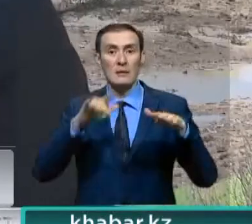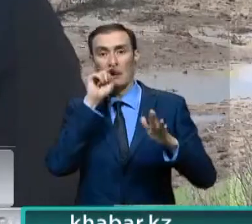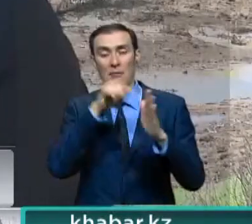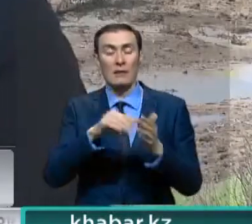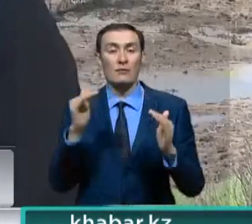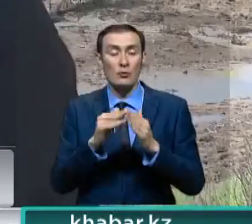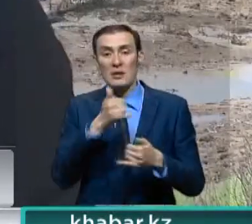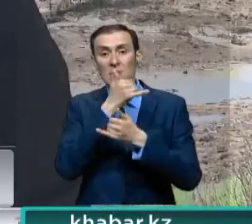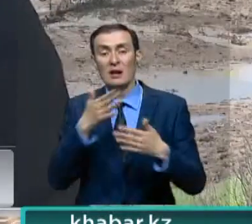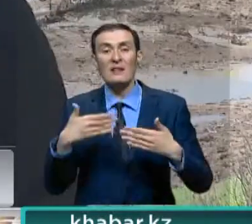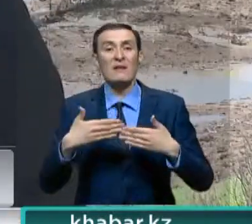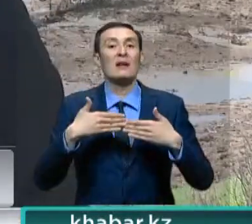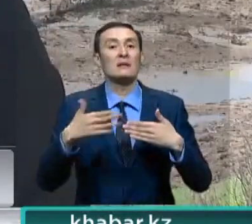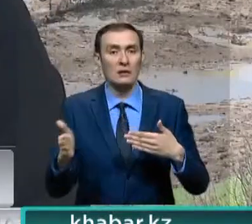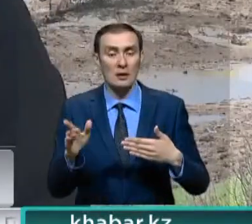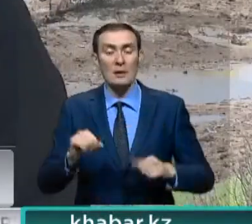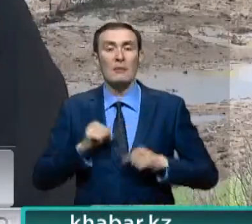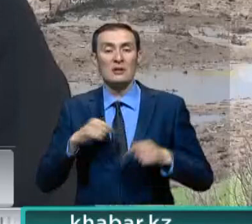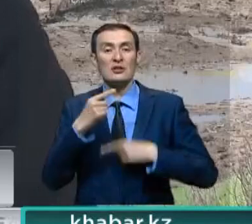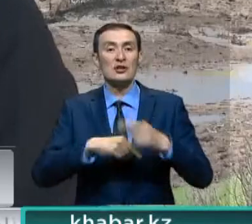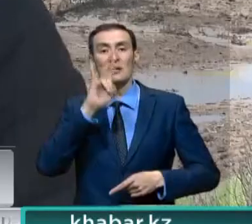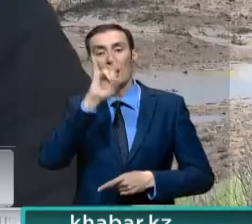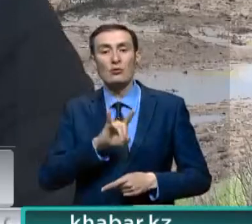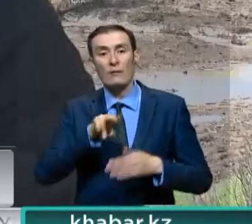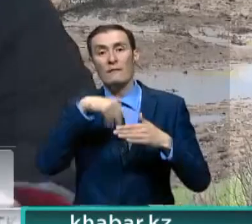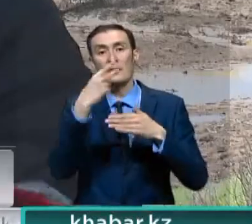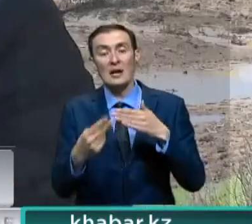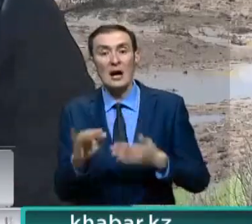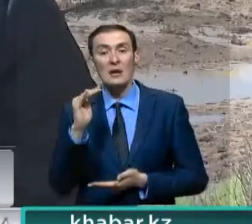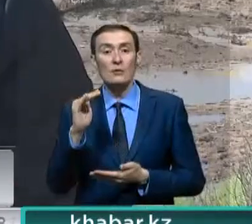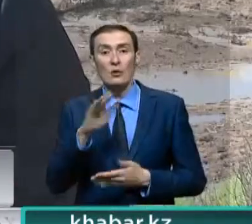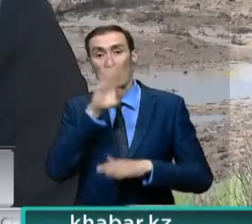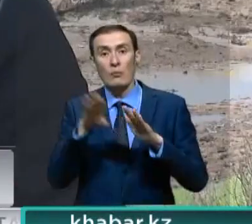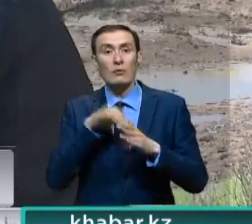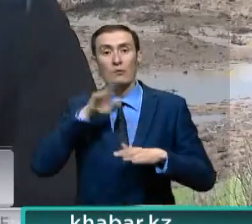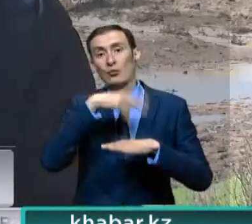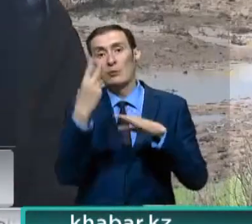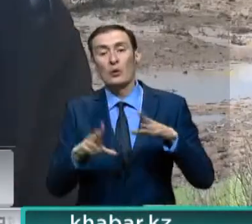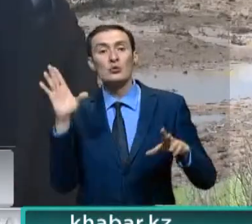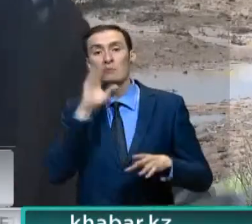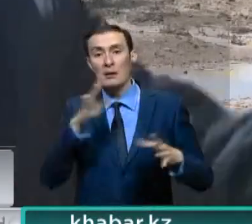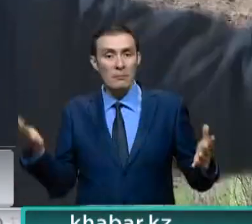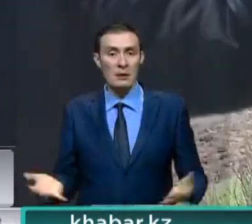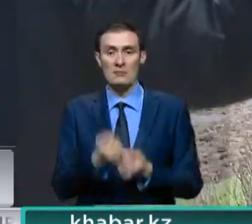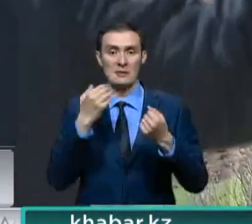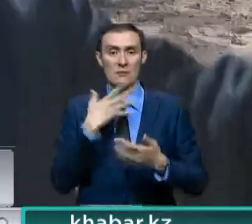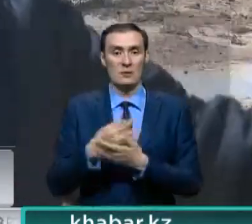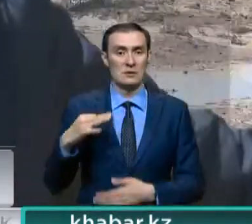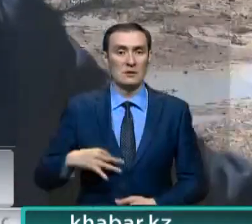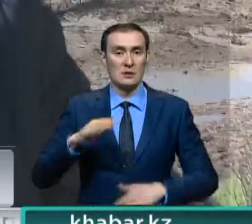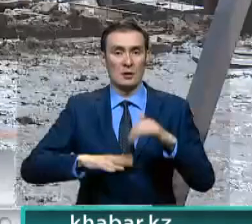пришла. Не могли дверь открыть. Попытались через окно вылезти, а ребенок под воду ушел. Я чудом успела поймать его за